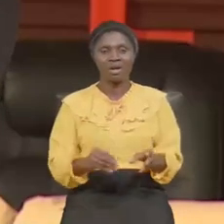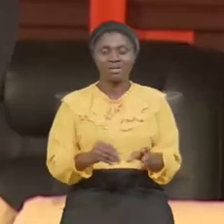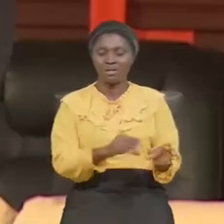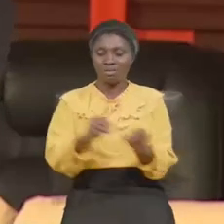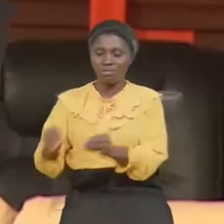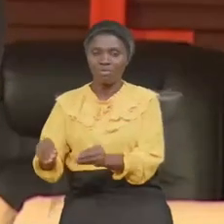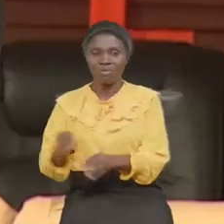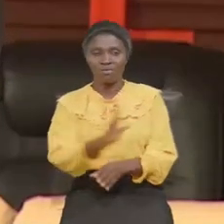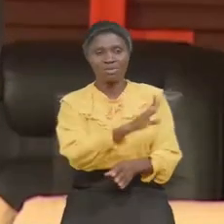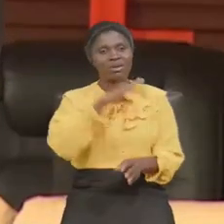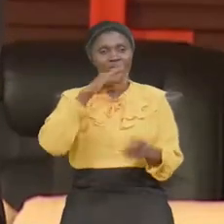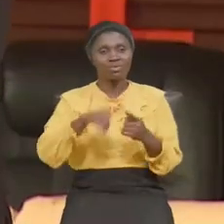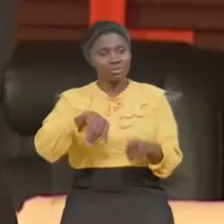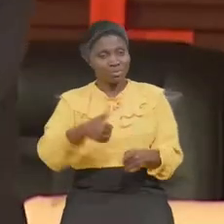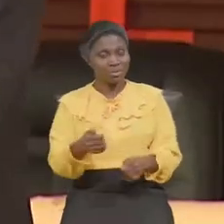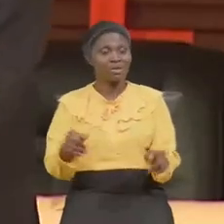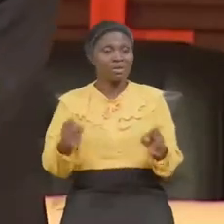corruption.